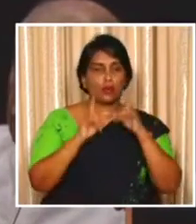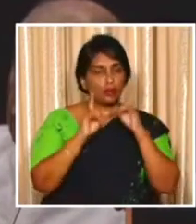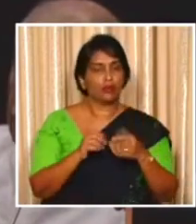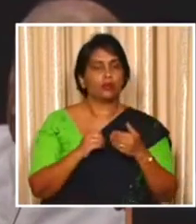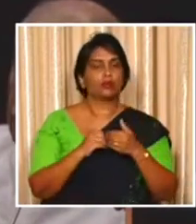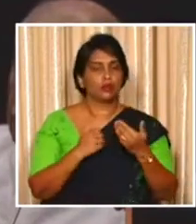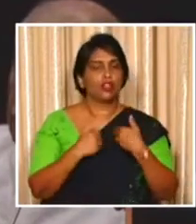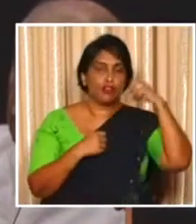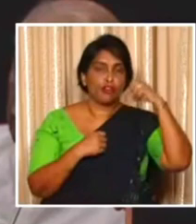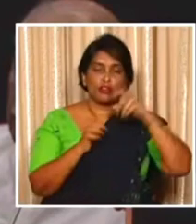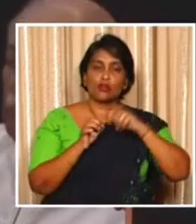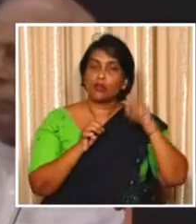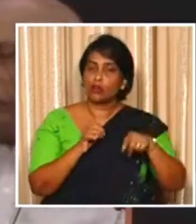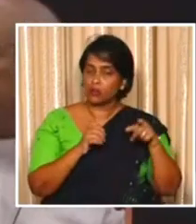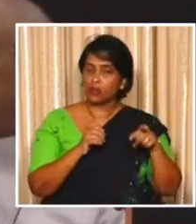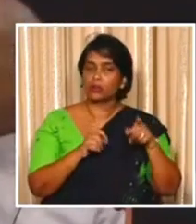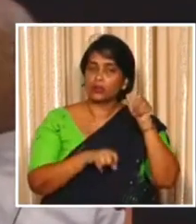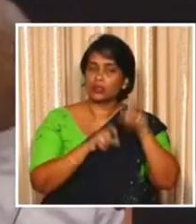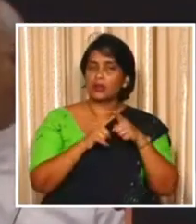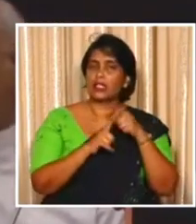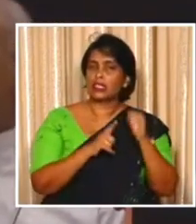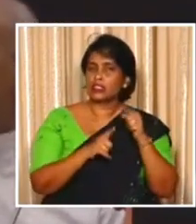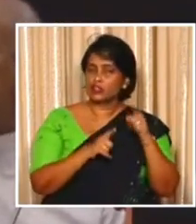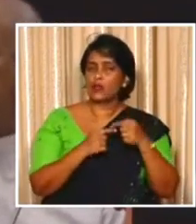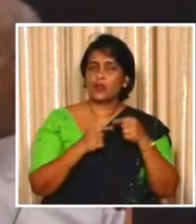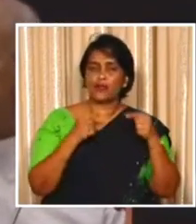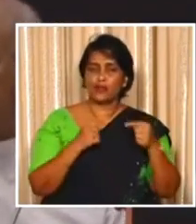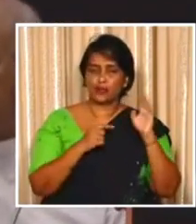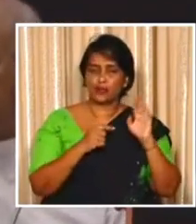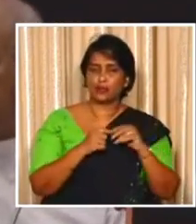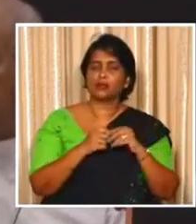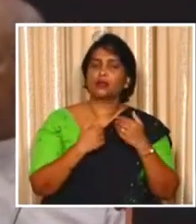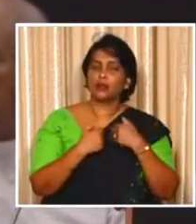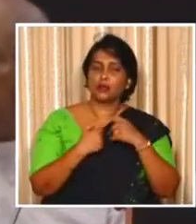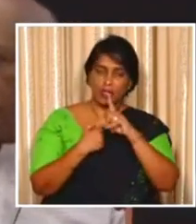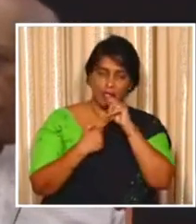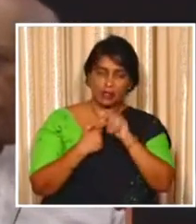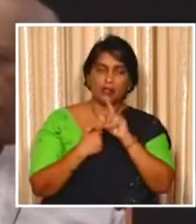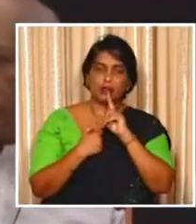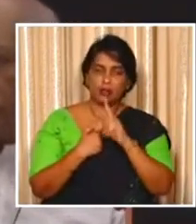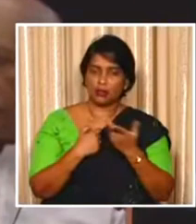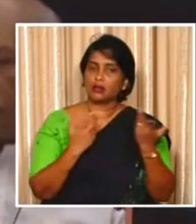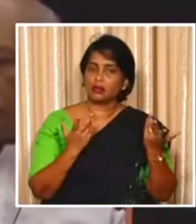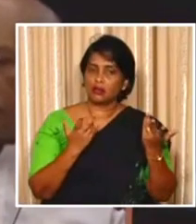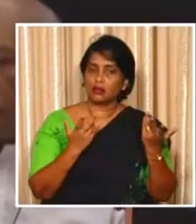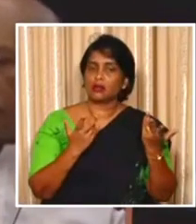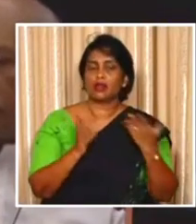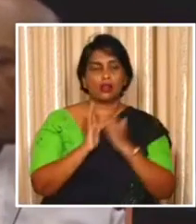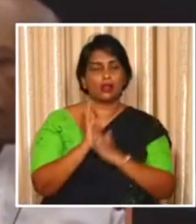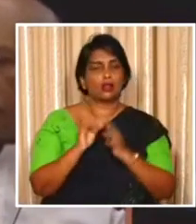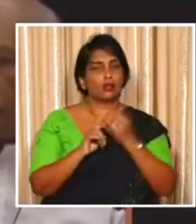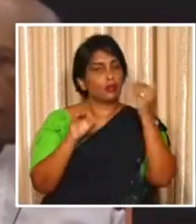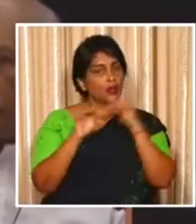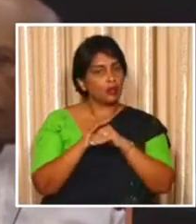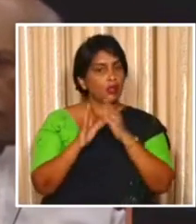ඉන්නේ විදුලි බල මණ්ඩලයේ සමහර ඉංජිනේරුවන් මේවට විරුද්ධ උනේ නිසා අපි ඇත්ත කතා කරමු ඉතින් හැමතුමා ආවෙන්